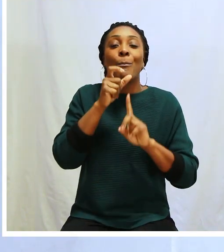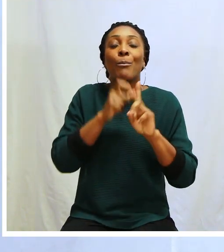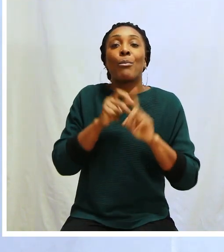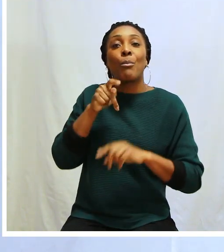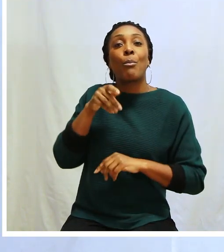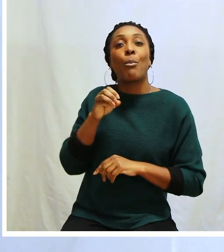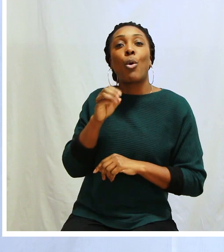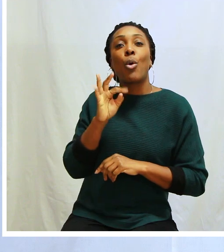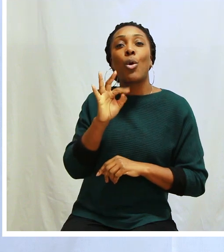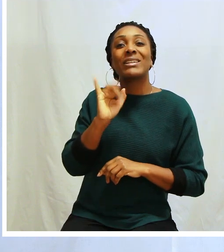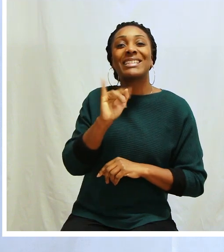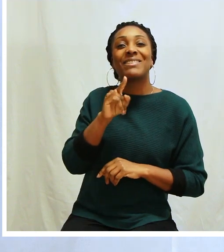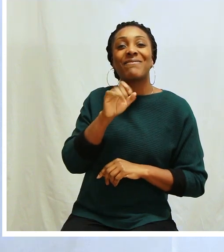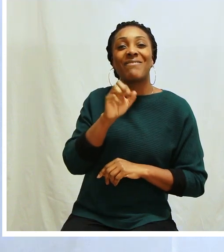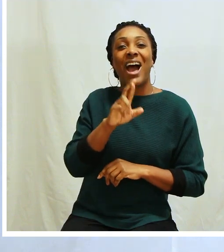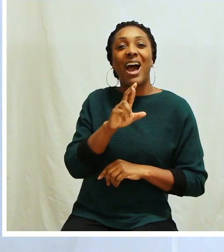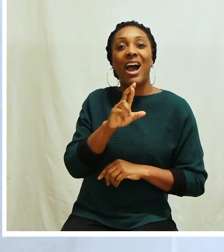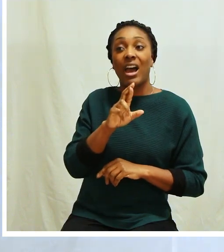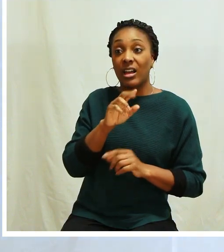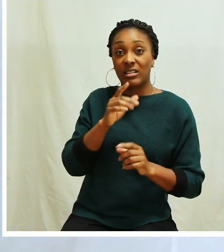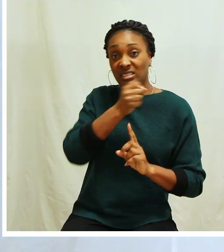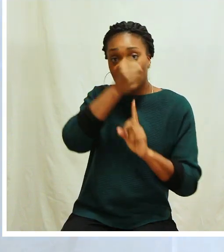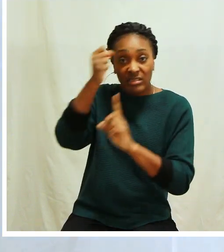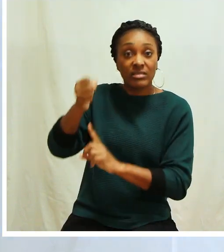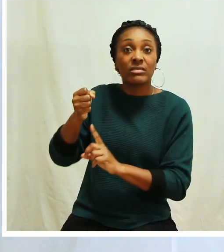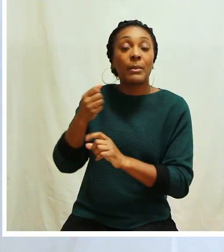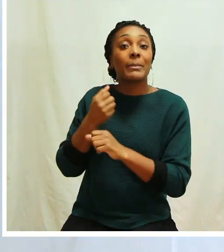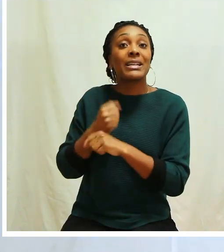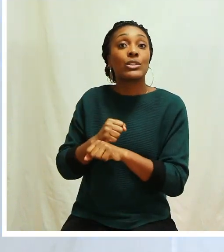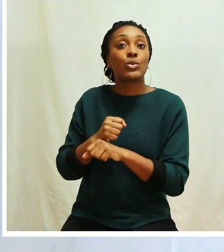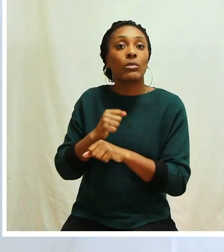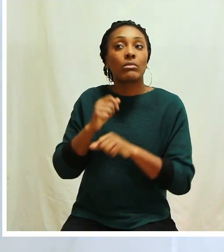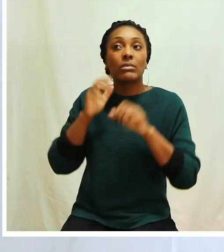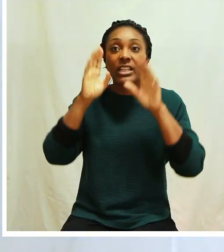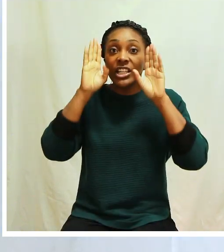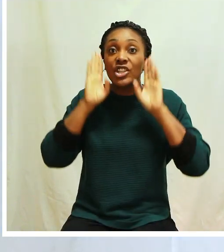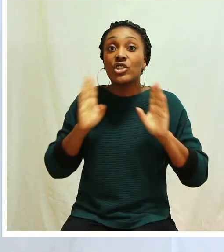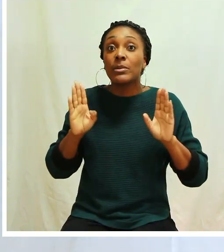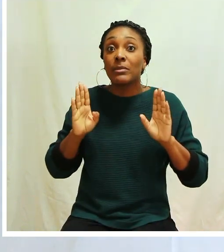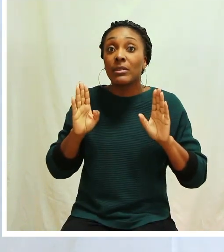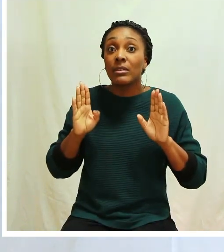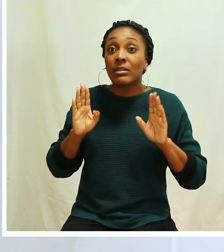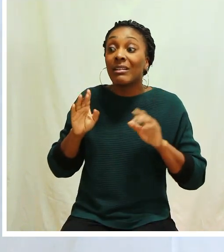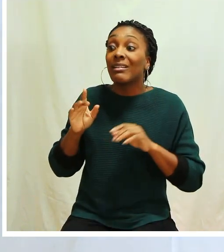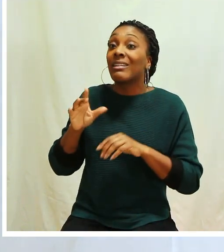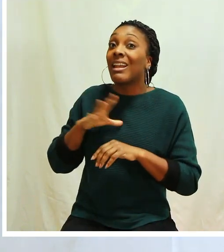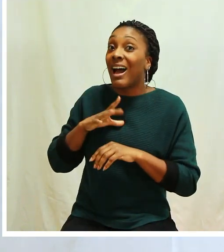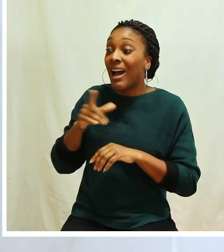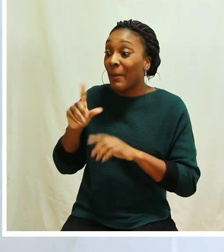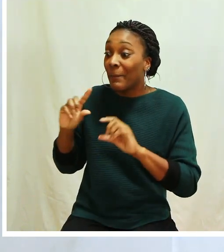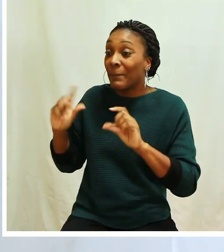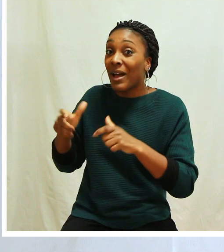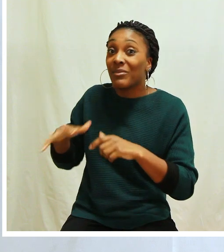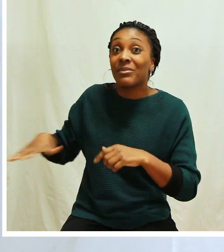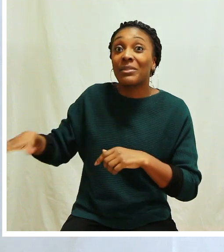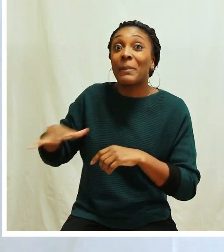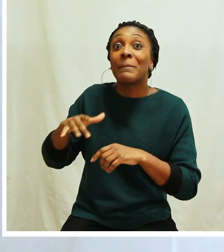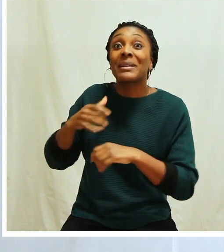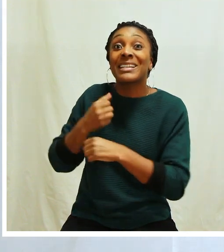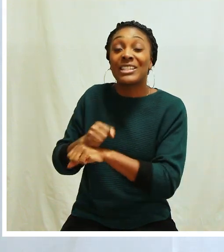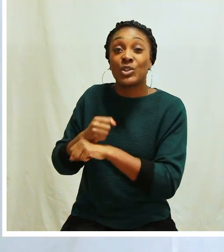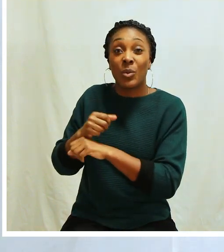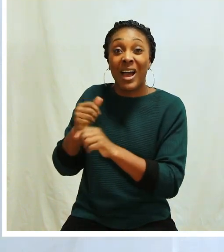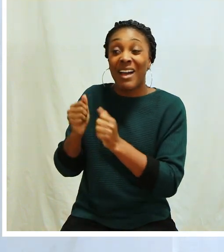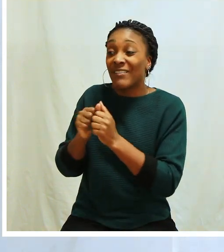va l'envoyer dans cette prison intérieure. En Égypte, quand on parle de la prison où il y a les prisonniers du roi, ça veut dire que c'est l'endroit